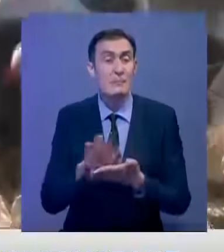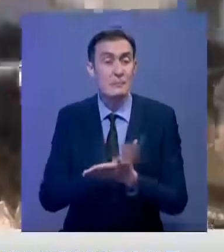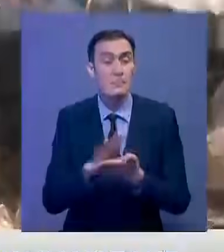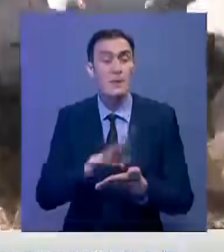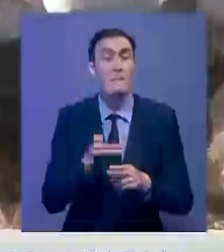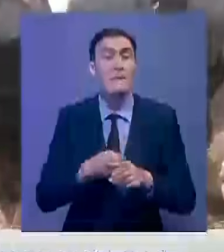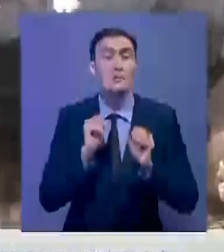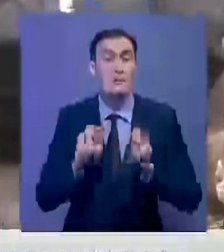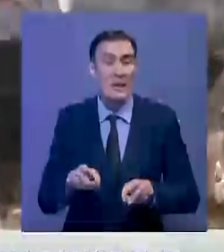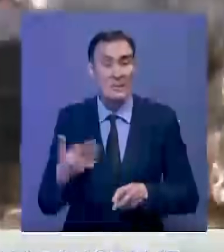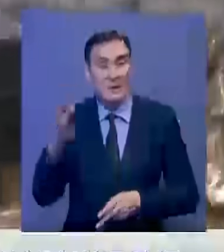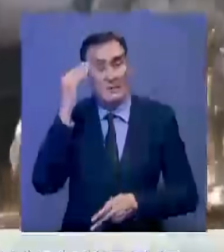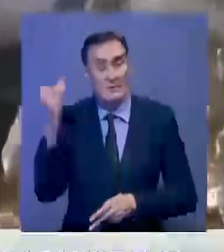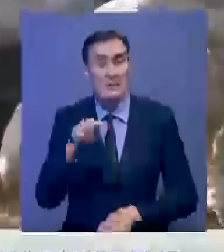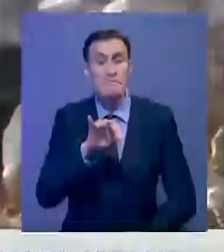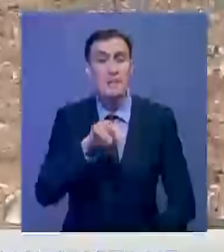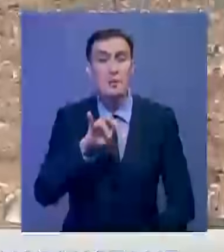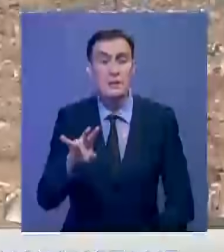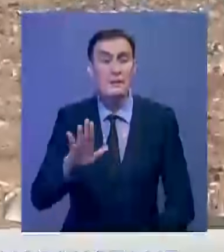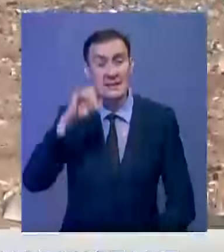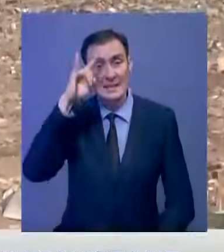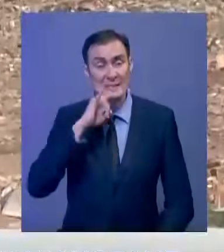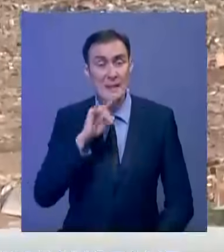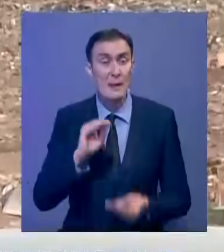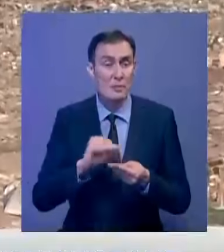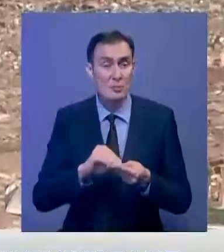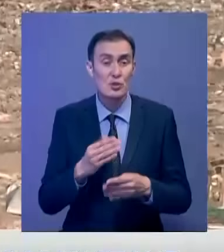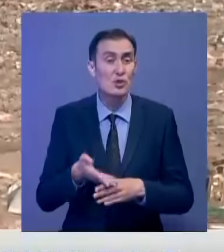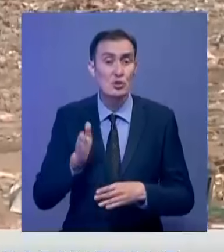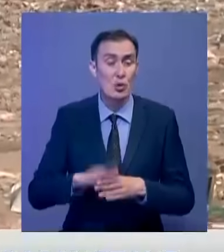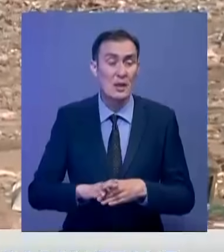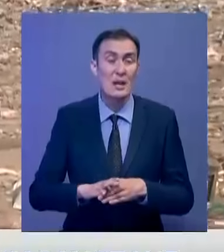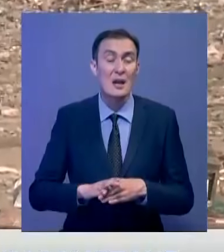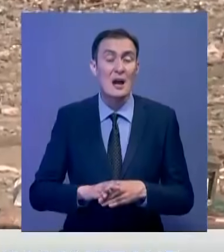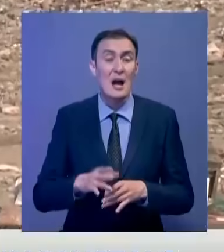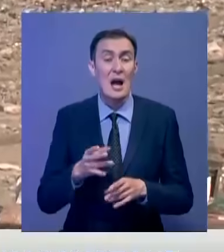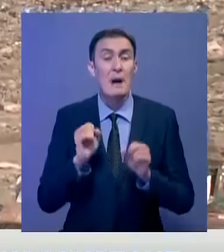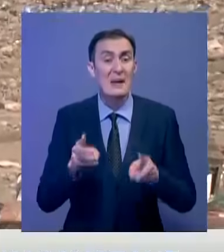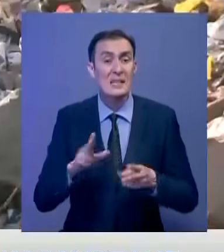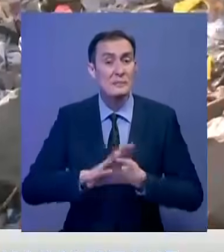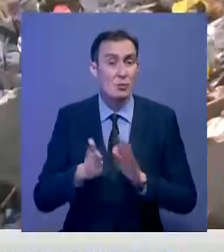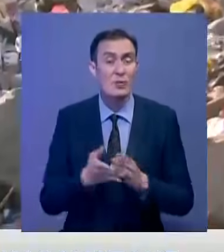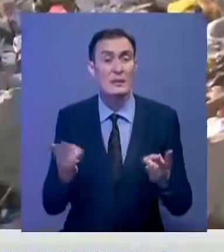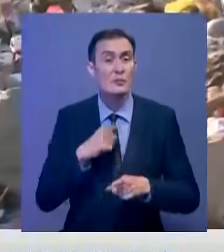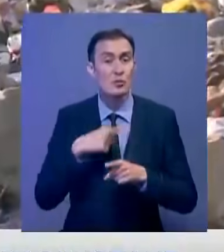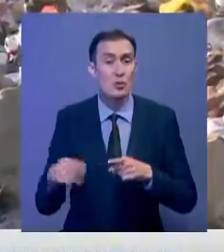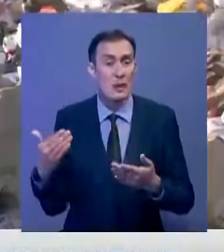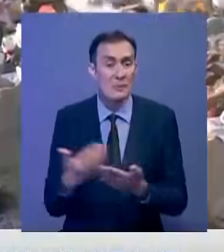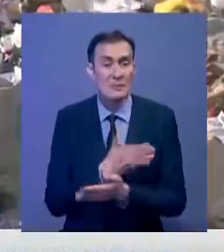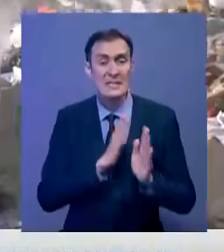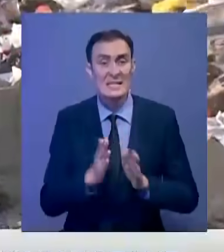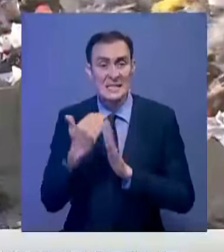для людей. По мнению Александра Милютина, Казахстан остается страной с напряженной радиологической обстановкой. Необходимо срочно обновить